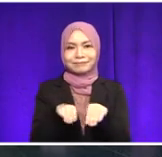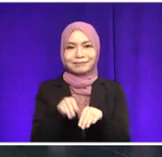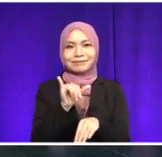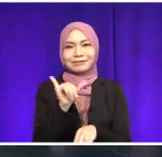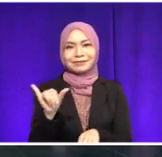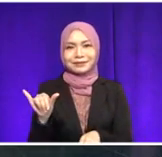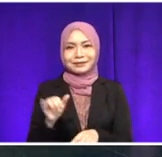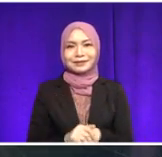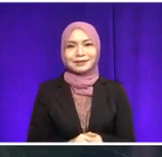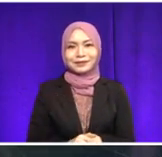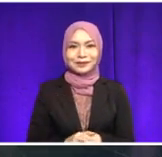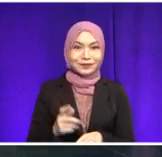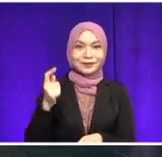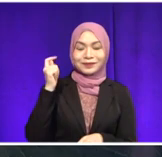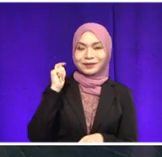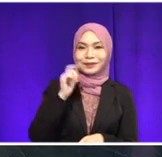lakaran